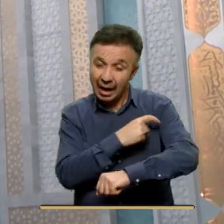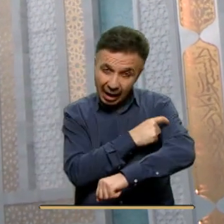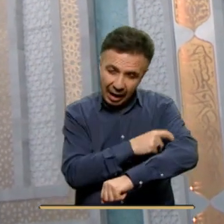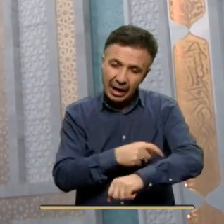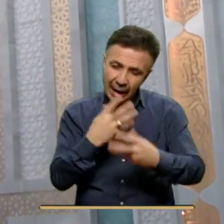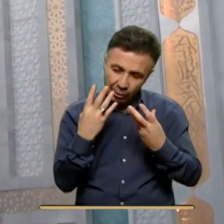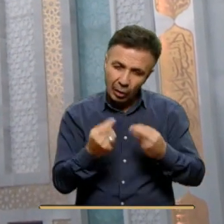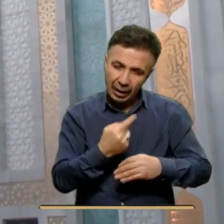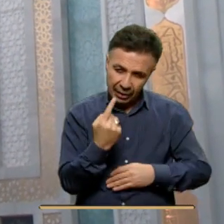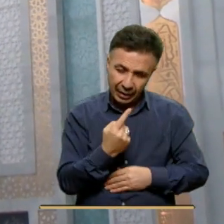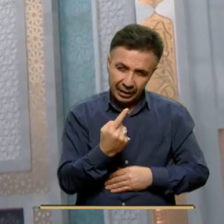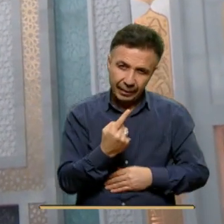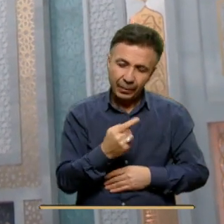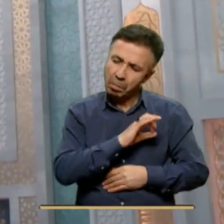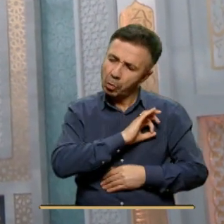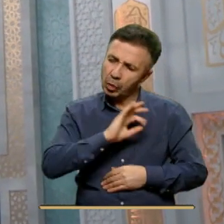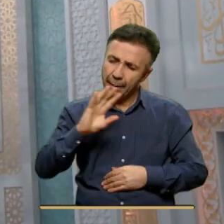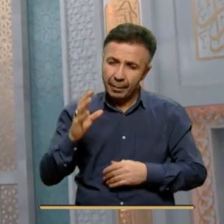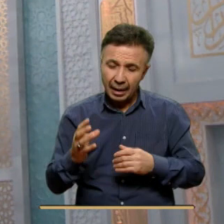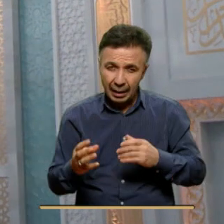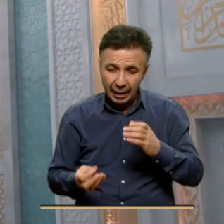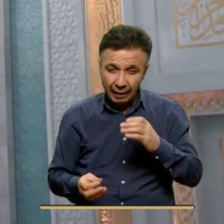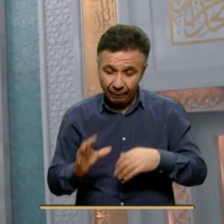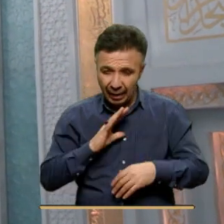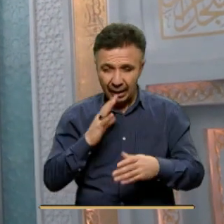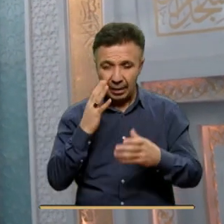mükerrem varlık olarak yaratılan insanın